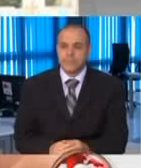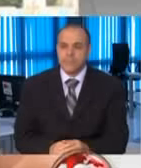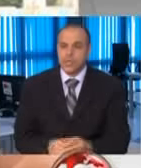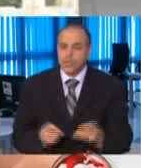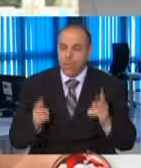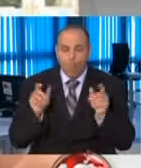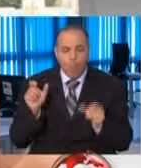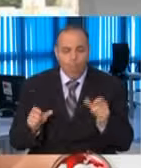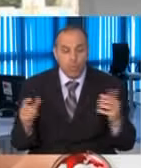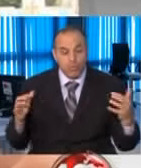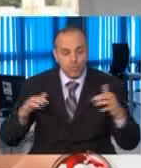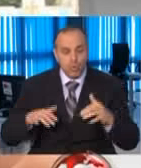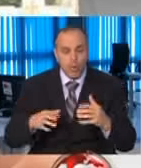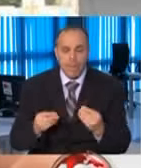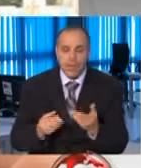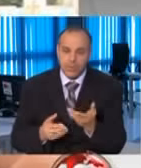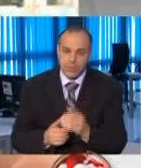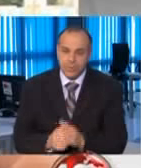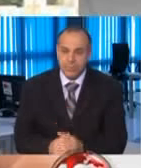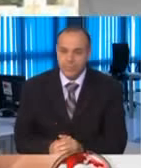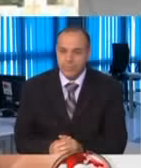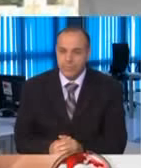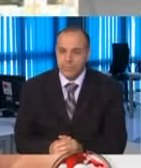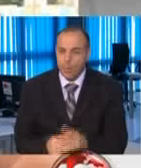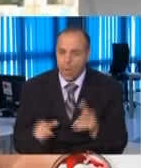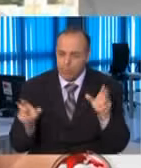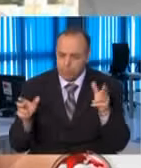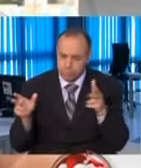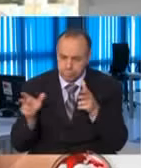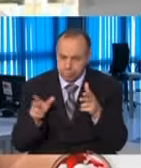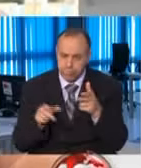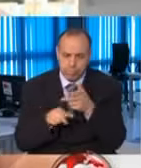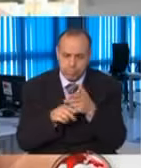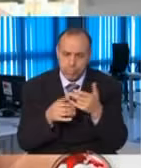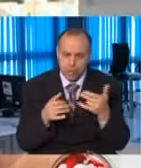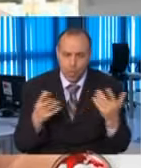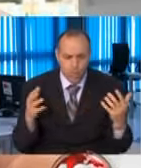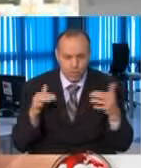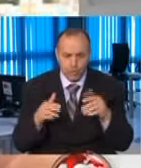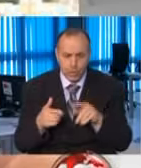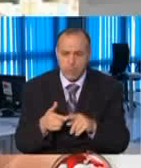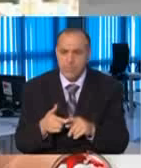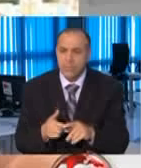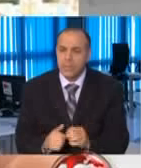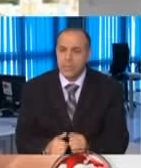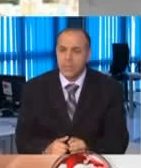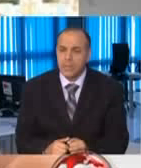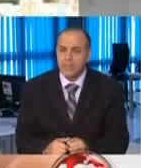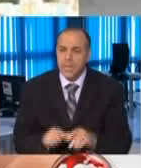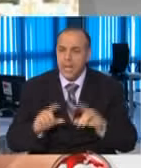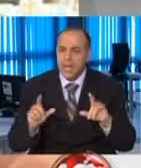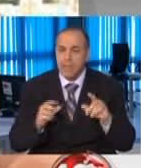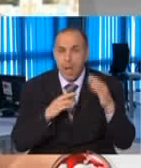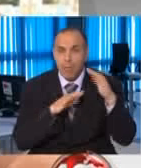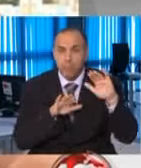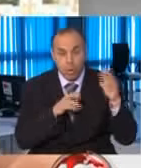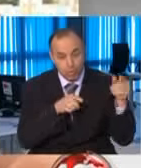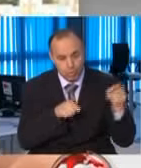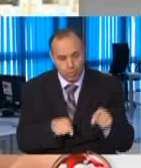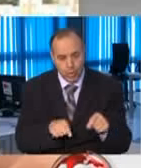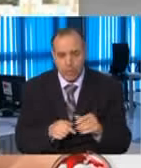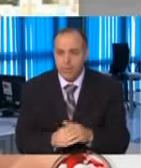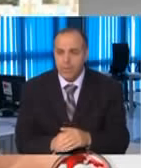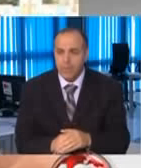وبحضور جماهيري غفير وغفير جدا وبتغطية إعلامية كبيرة وخاصة من الإعلام الأجنبي،